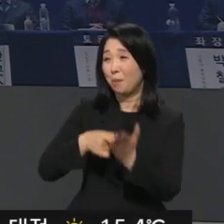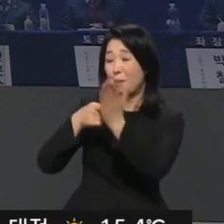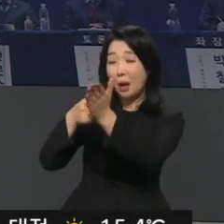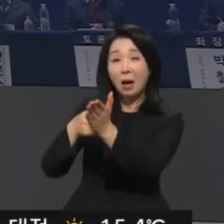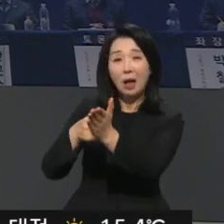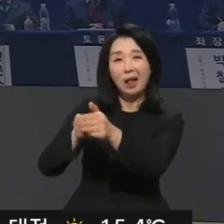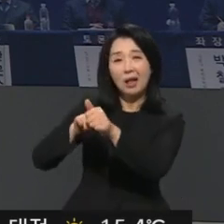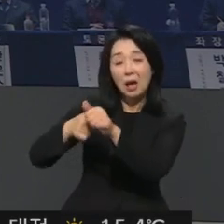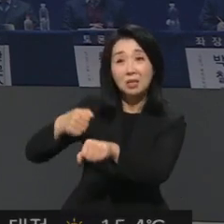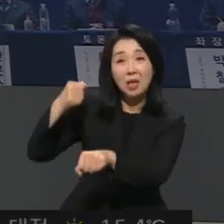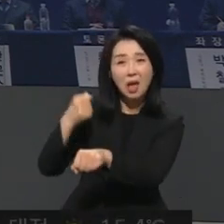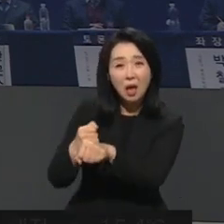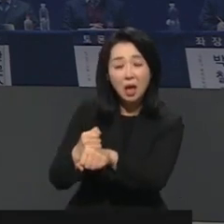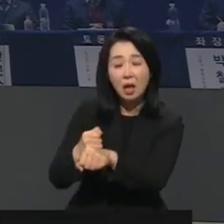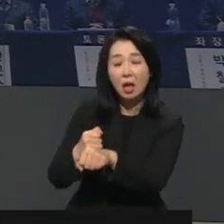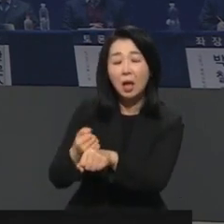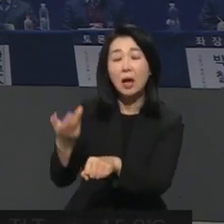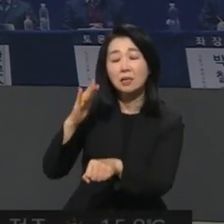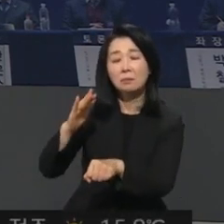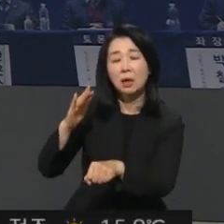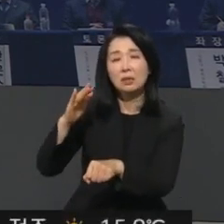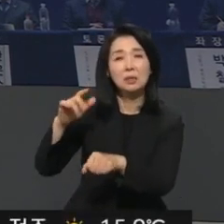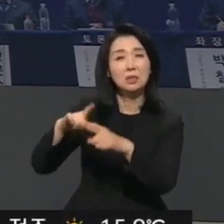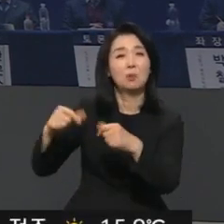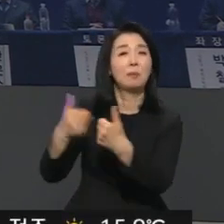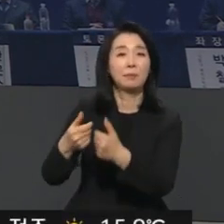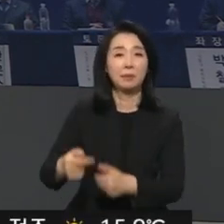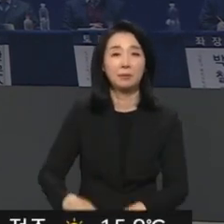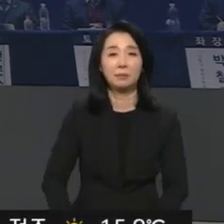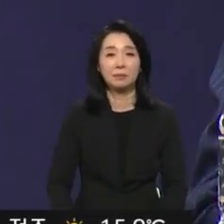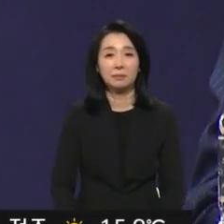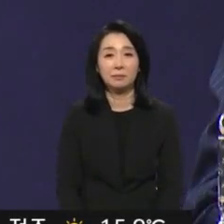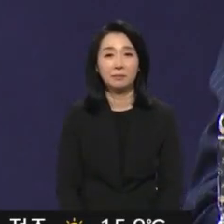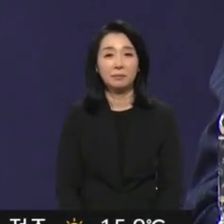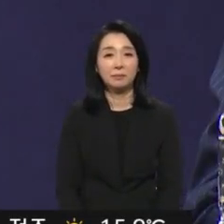강제적인 수단도 고려했지만 일본이 찬성할 리가 없죠